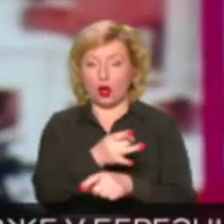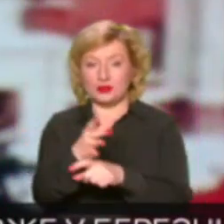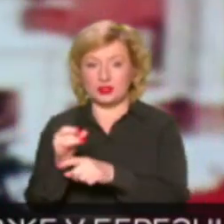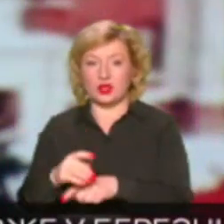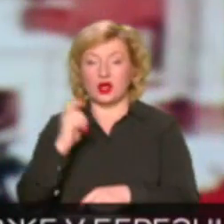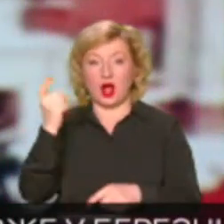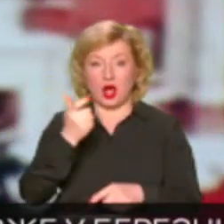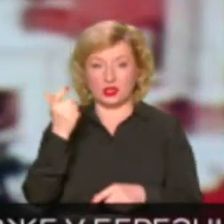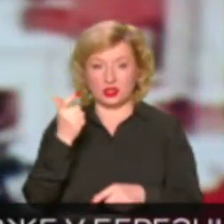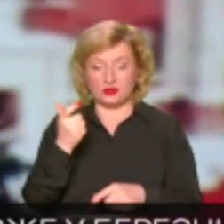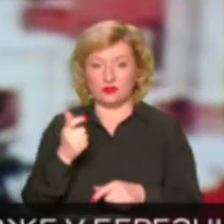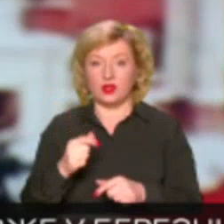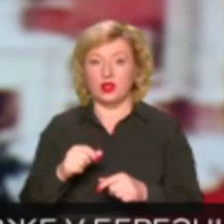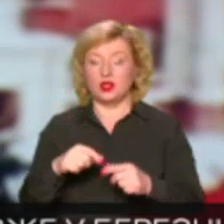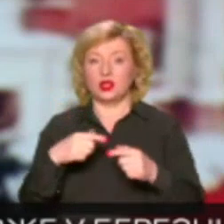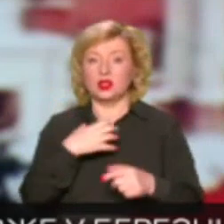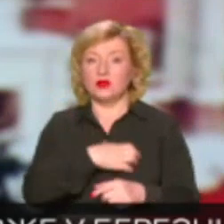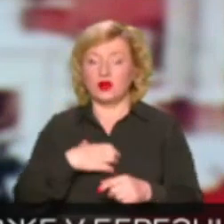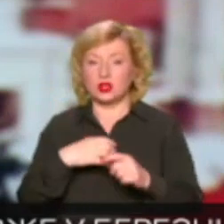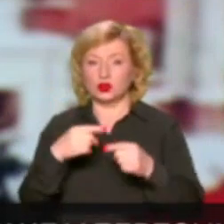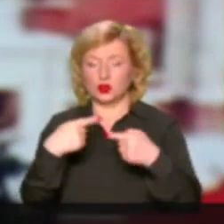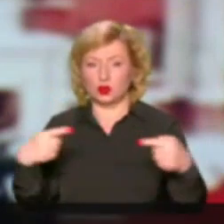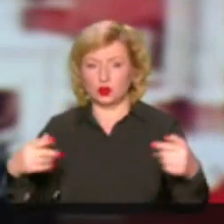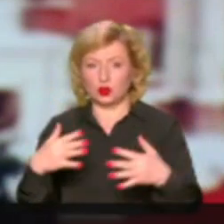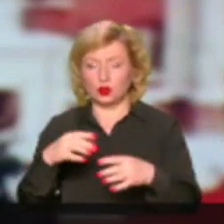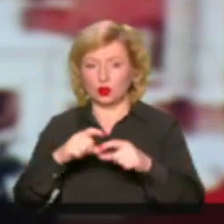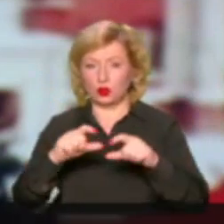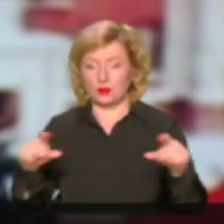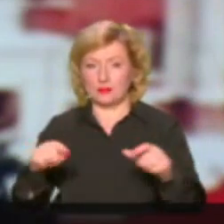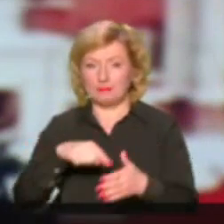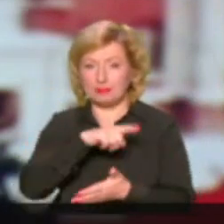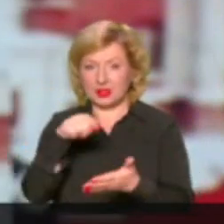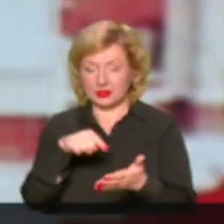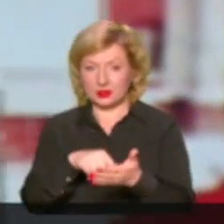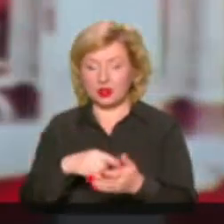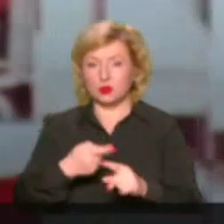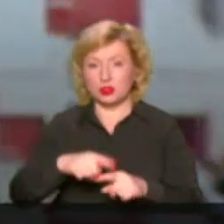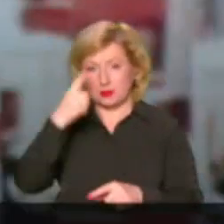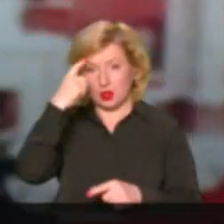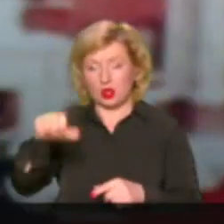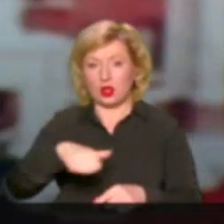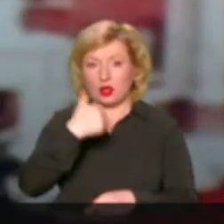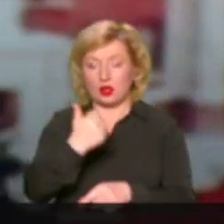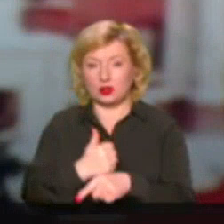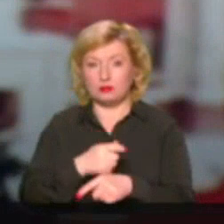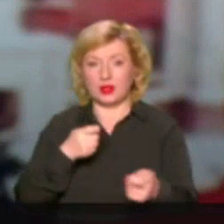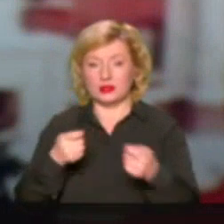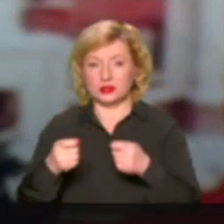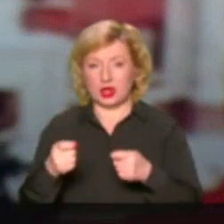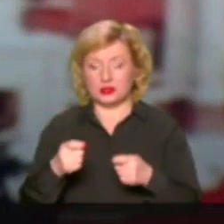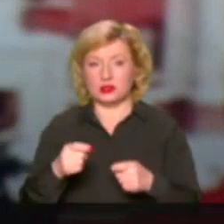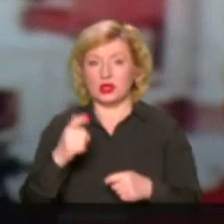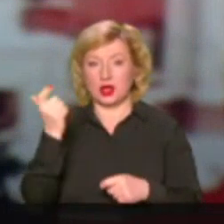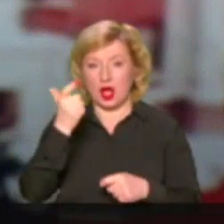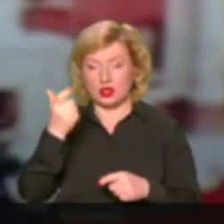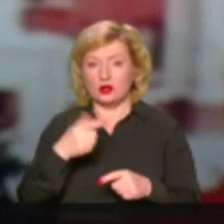Харків, зокрема інфраструктуру міста. Про це повідомив на своїй сторінці голова Харківської обласної військової адміністрації Олег Синігубов.